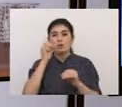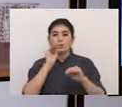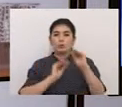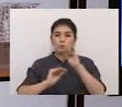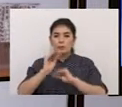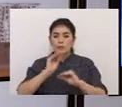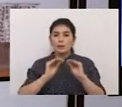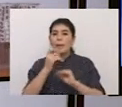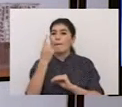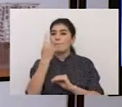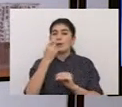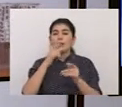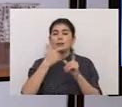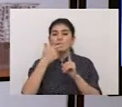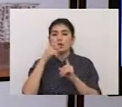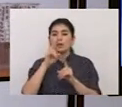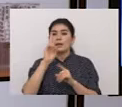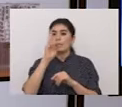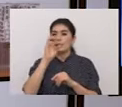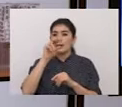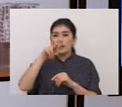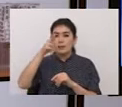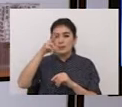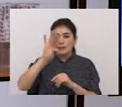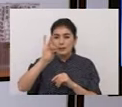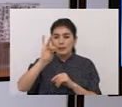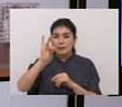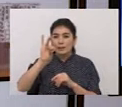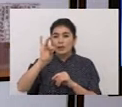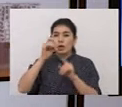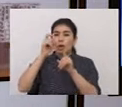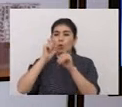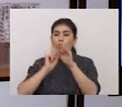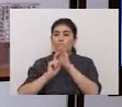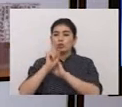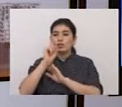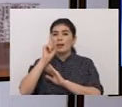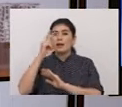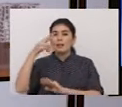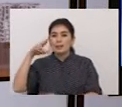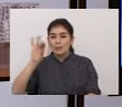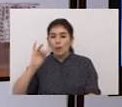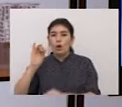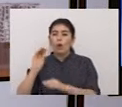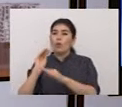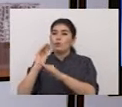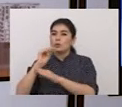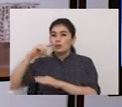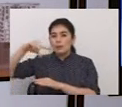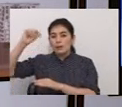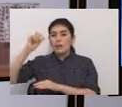uzatiladi. Birinchi gapdagi keldi tarkibidagi di va boshlandi tarkibidagi di qo'shimchalari